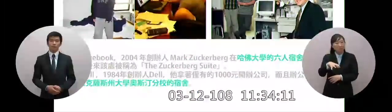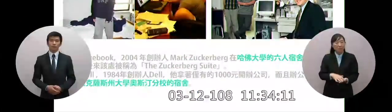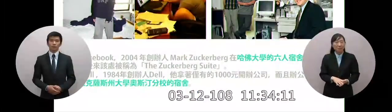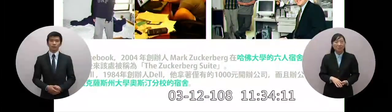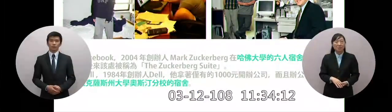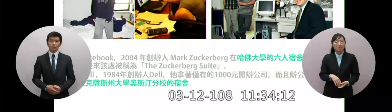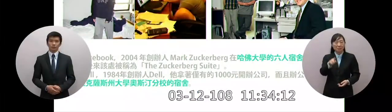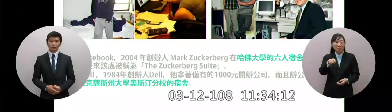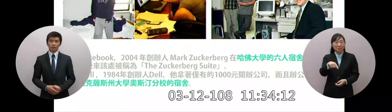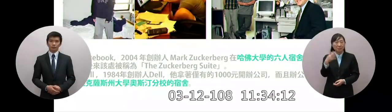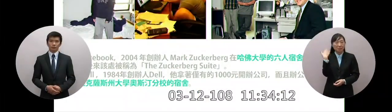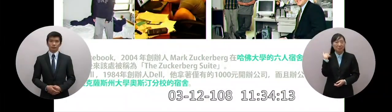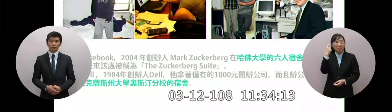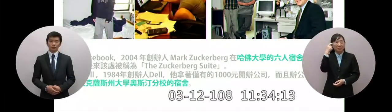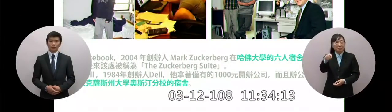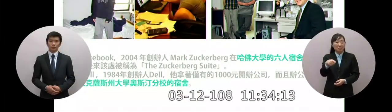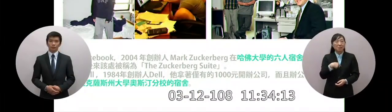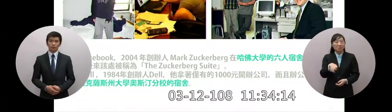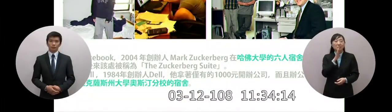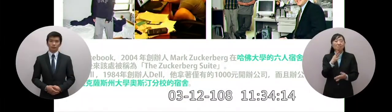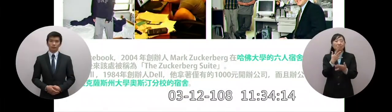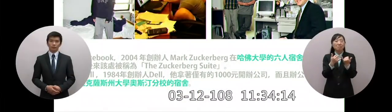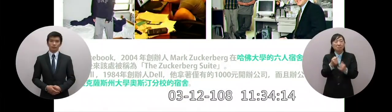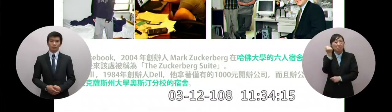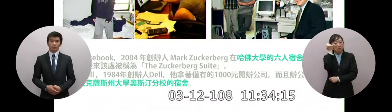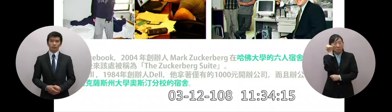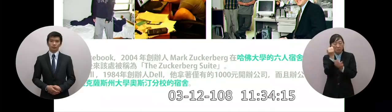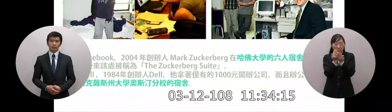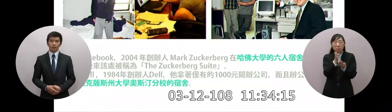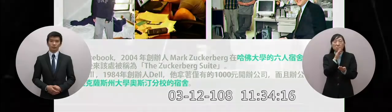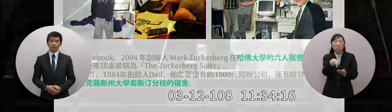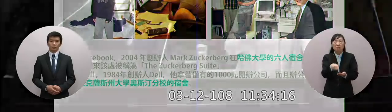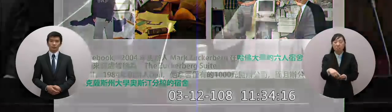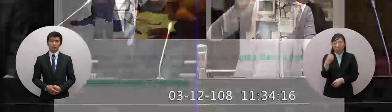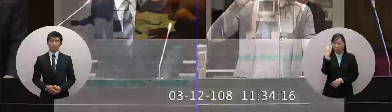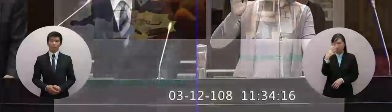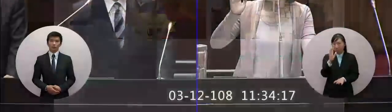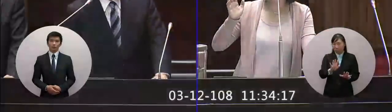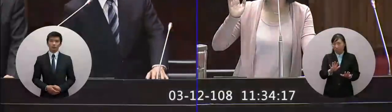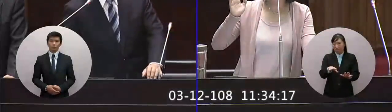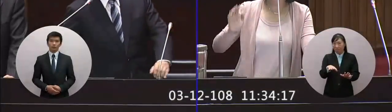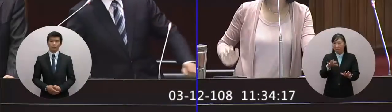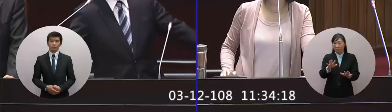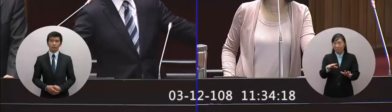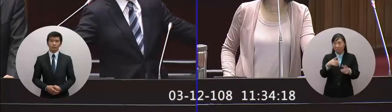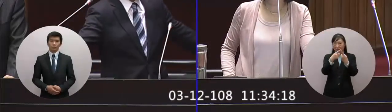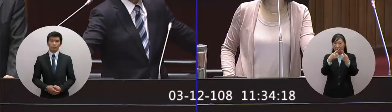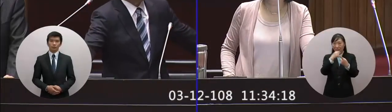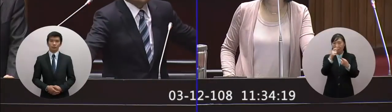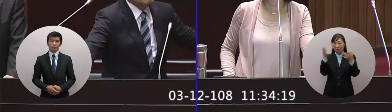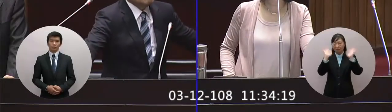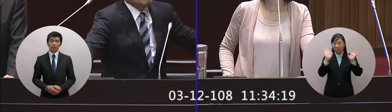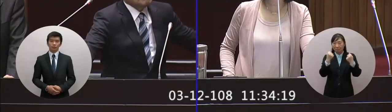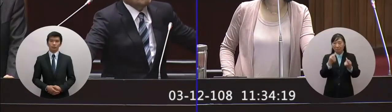过去都认为是孩子苦读的空间，新时代的现在，台湾的孩子在大学宿舍里面